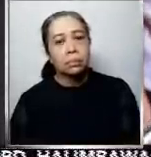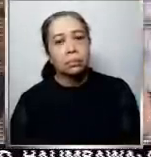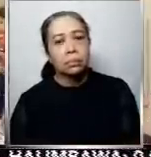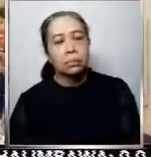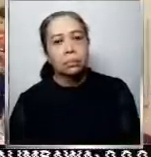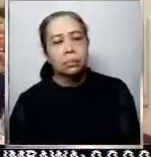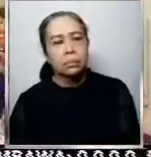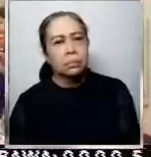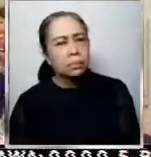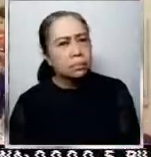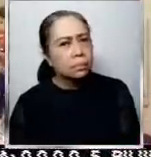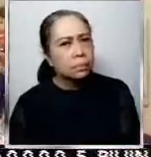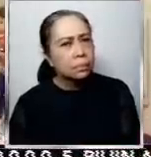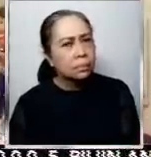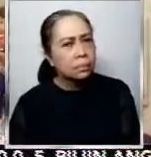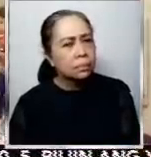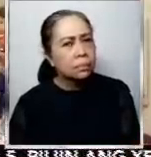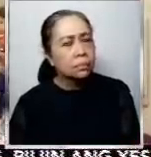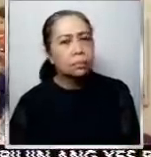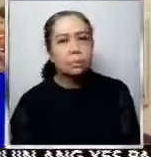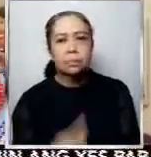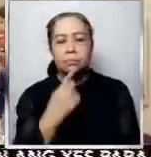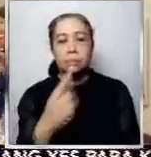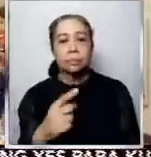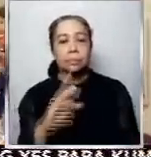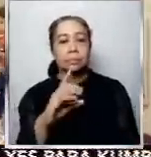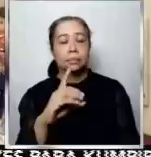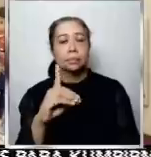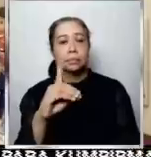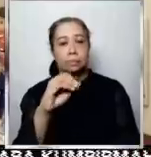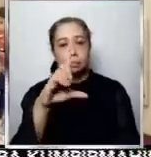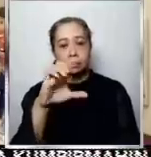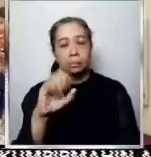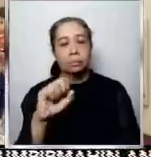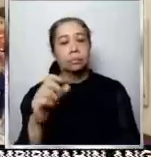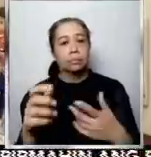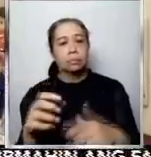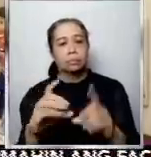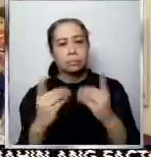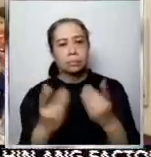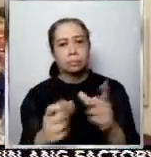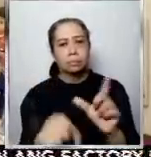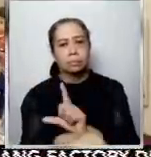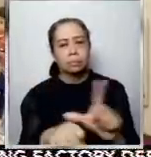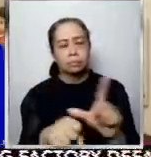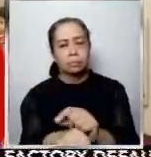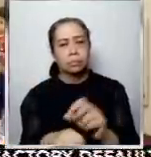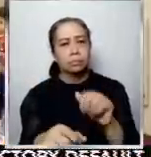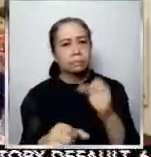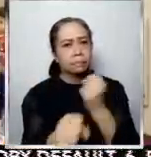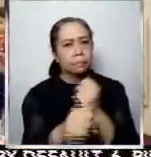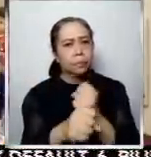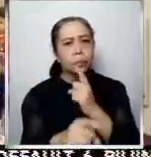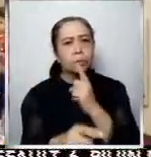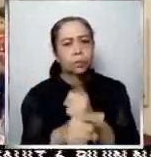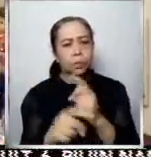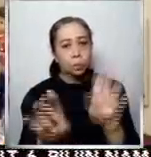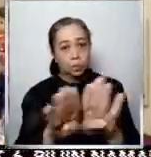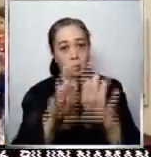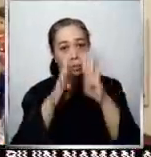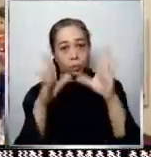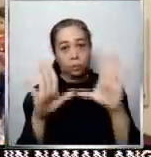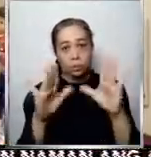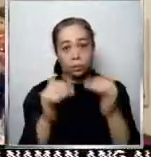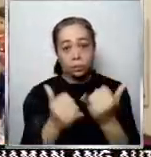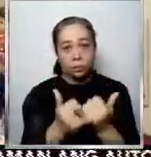trabaho. Ayon sa Department of Labor and Employment, higit sa lahat ng bagay, kailangan matiyak na mga magbubukas sa kumpanya ang